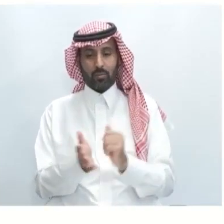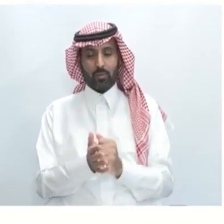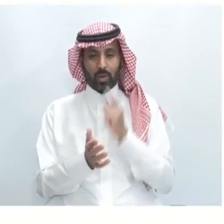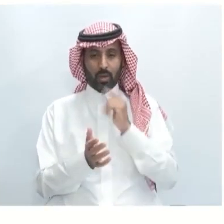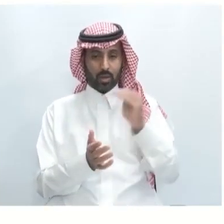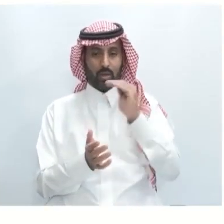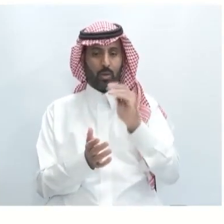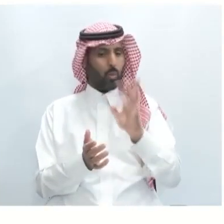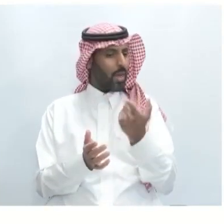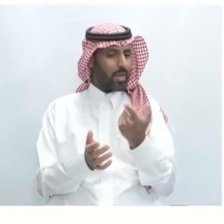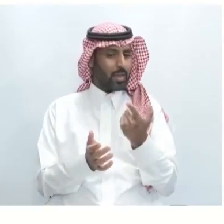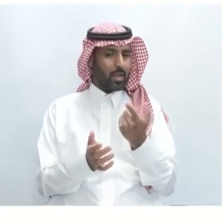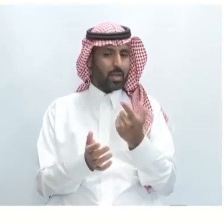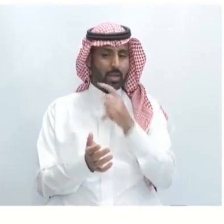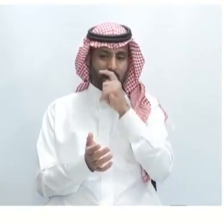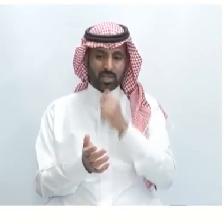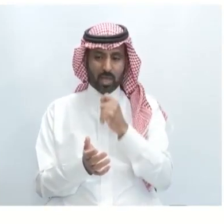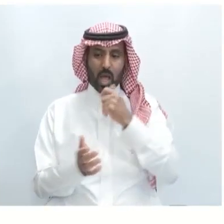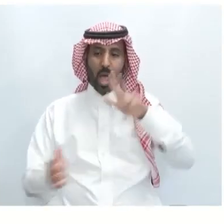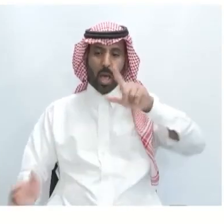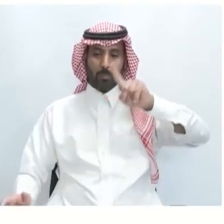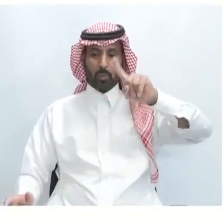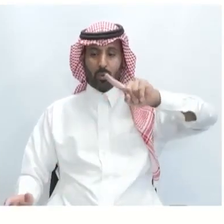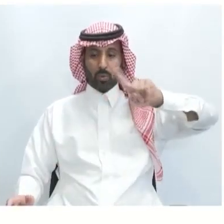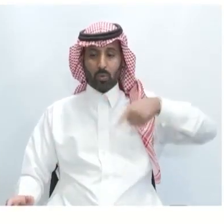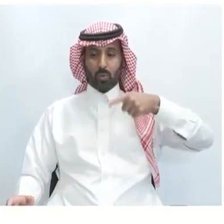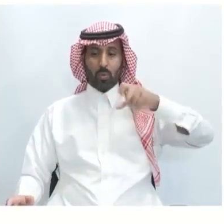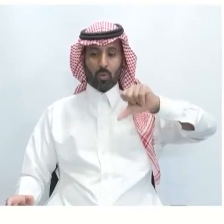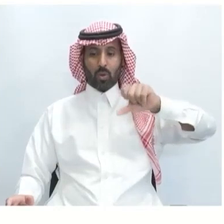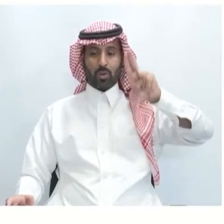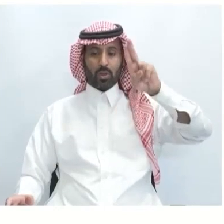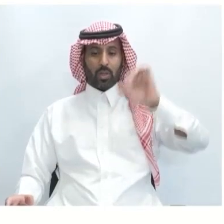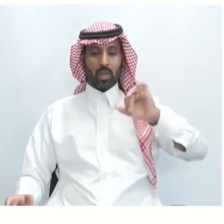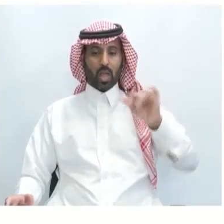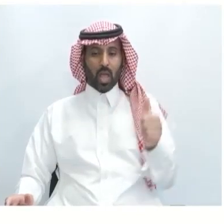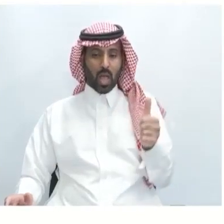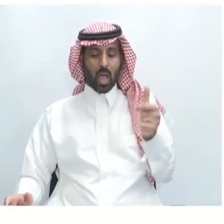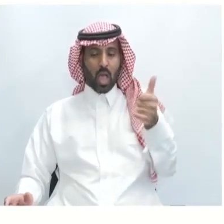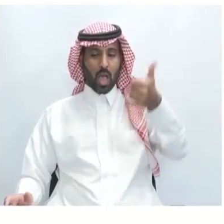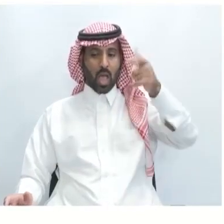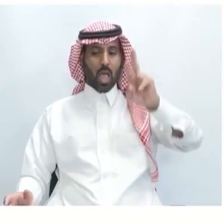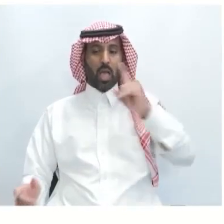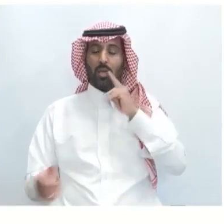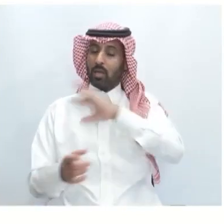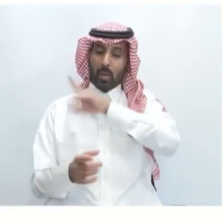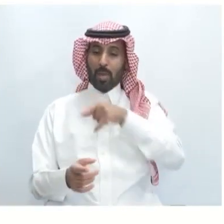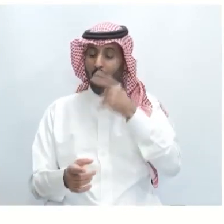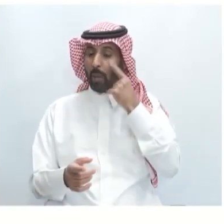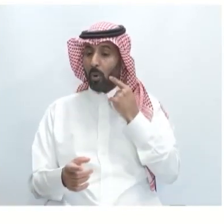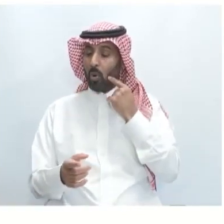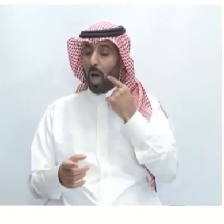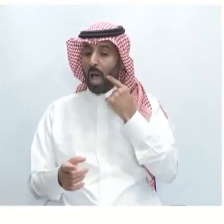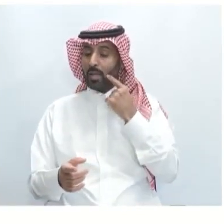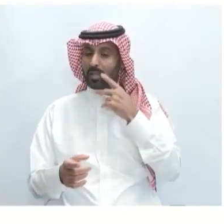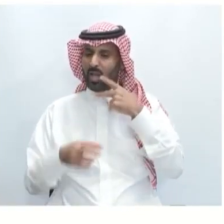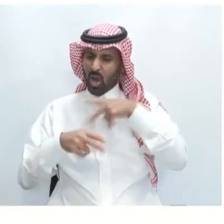اجب اين توجد البروتينات اقرا العباره تحتوي جميع المخلوقات الحيه على البروتينات